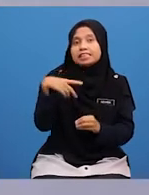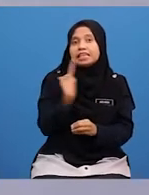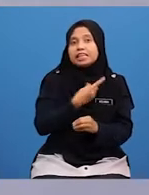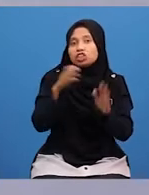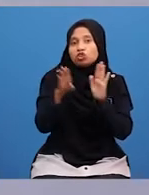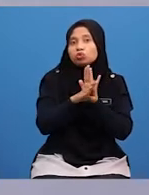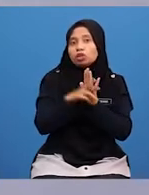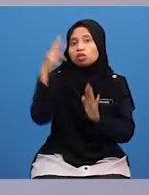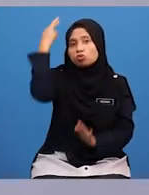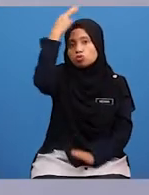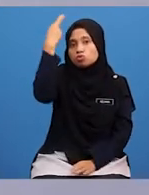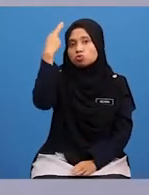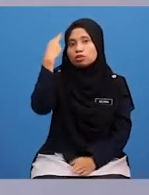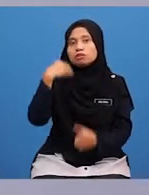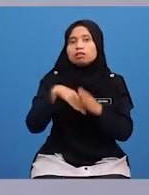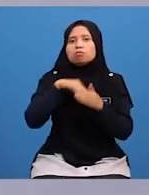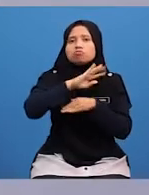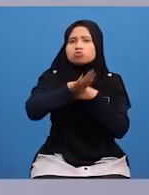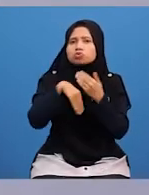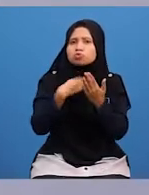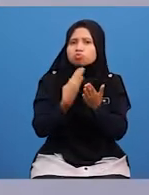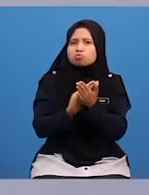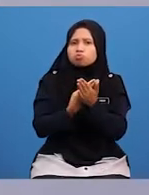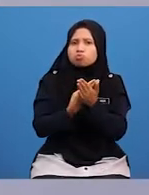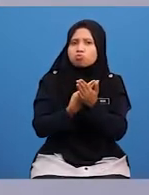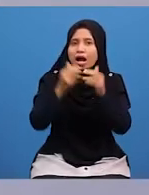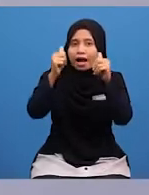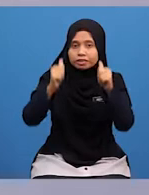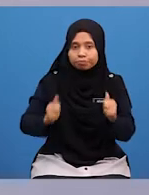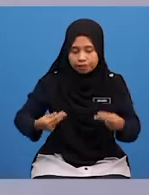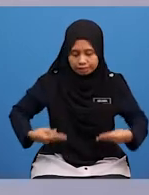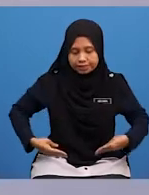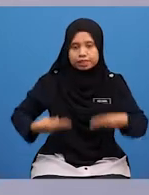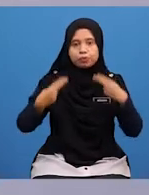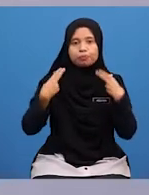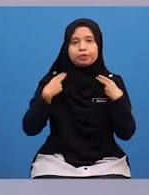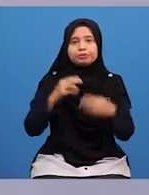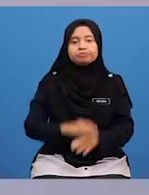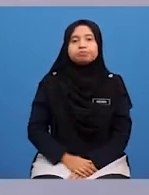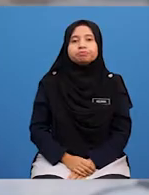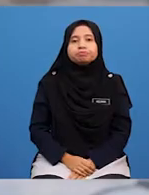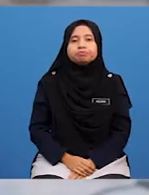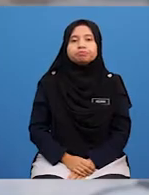kita mencontohi Rasulullah sallallahu alaihi wasallam dalam semua aspek kehidupan.